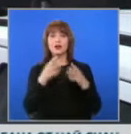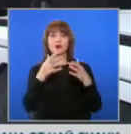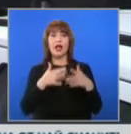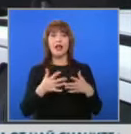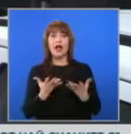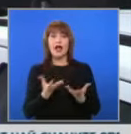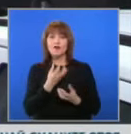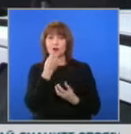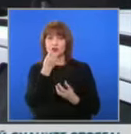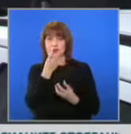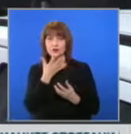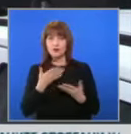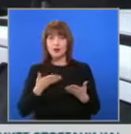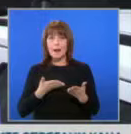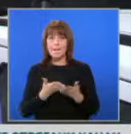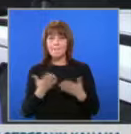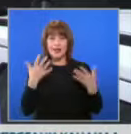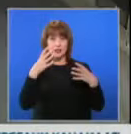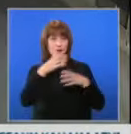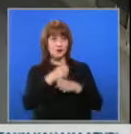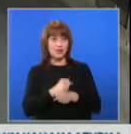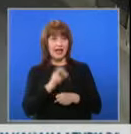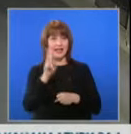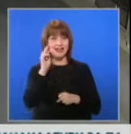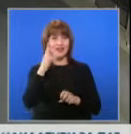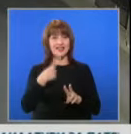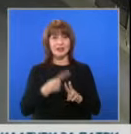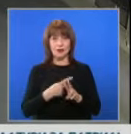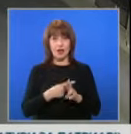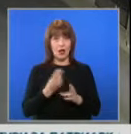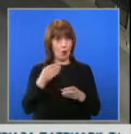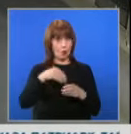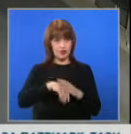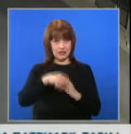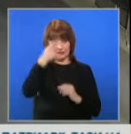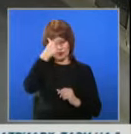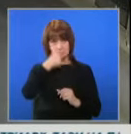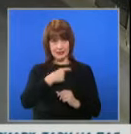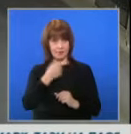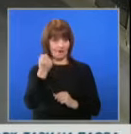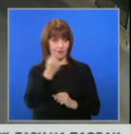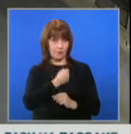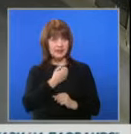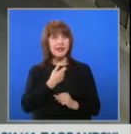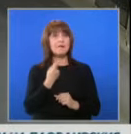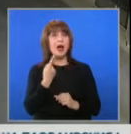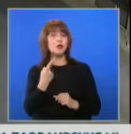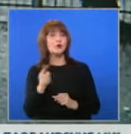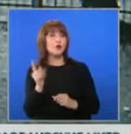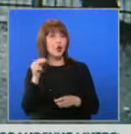случило в нощта на 20 юли и дали е участвал само той в убийството на Митко или има и други